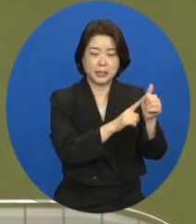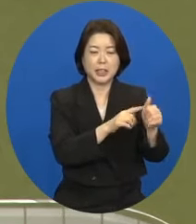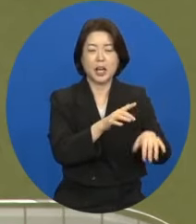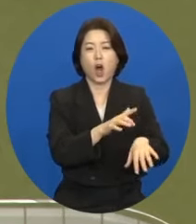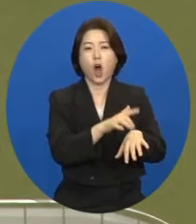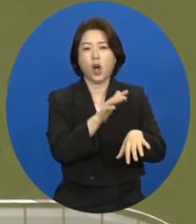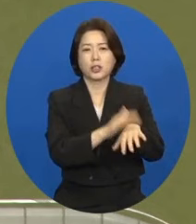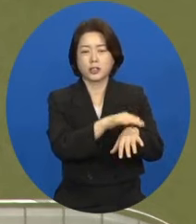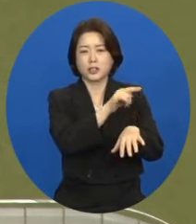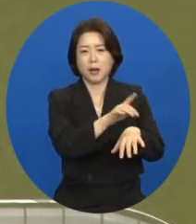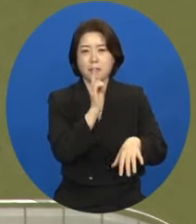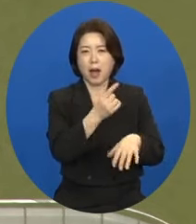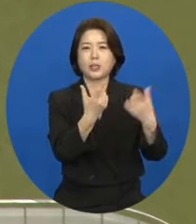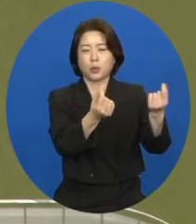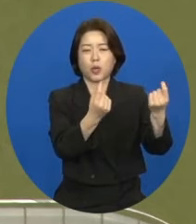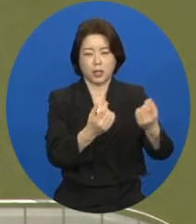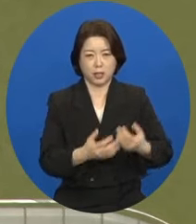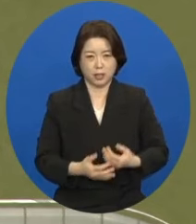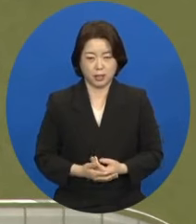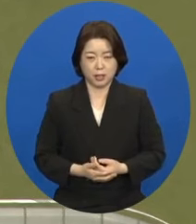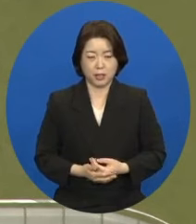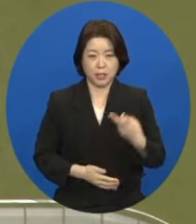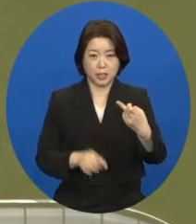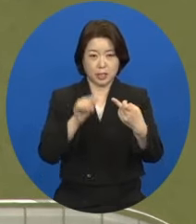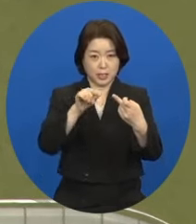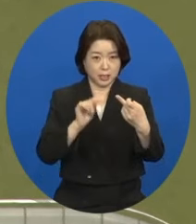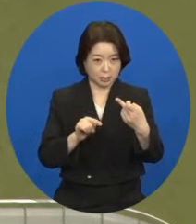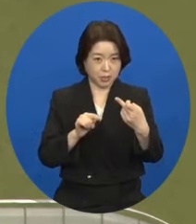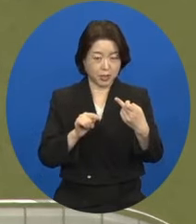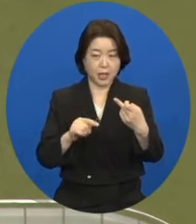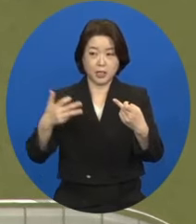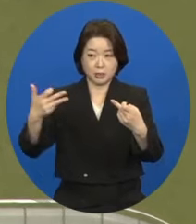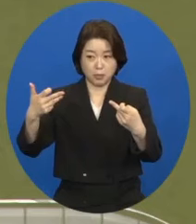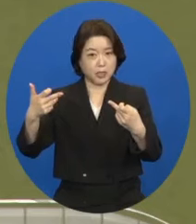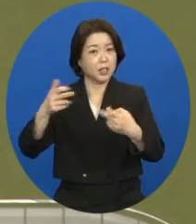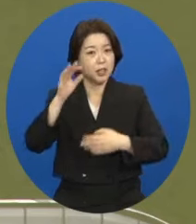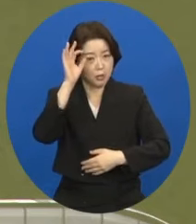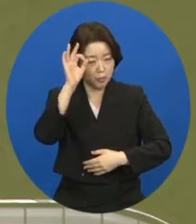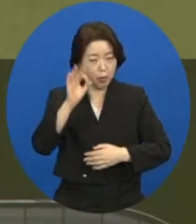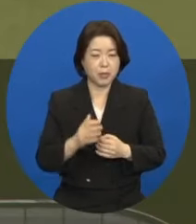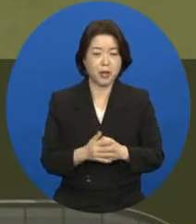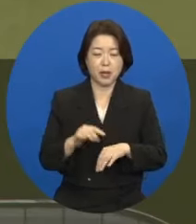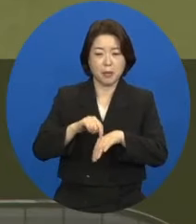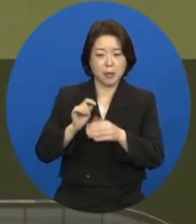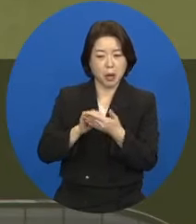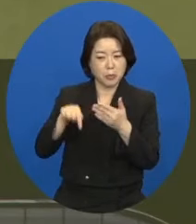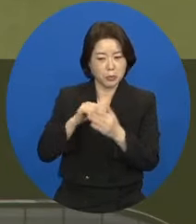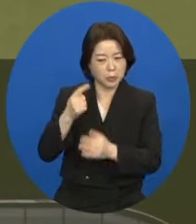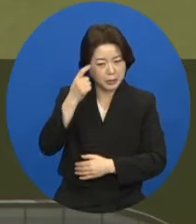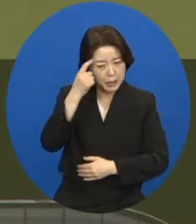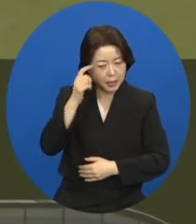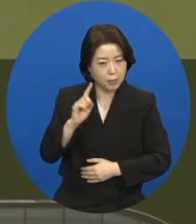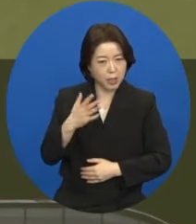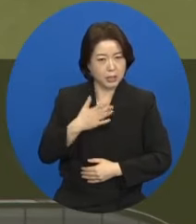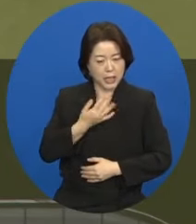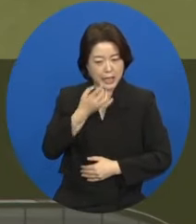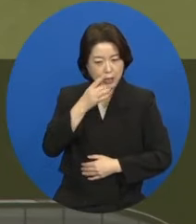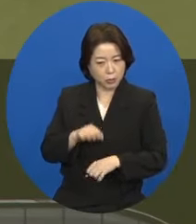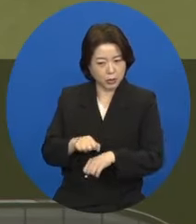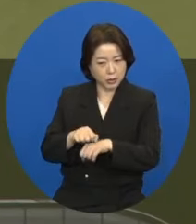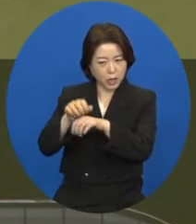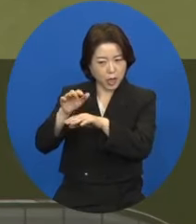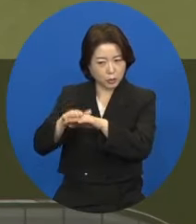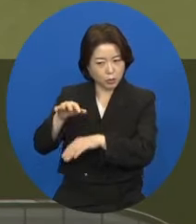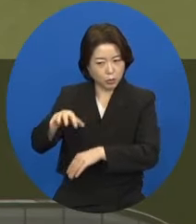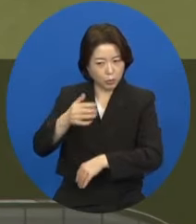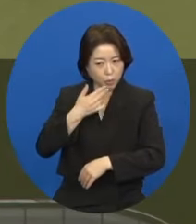화법을 구사합니다. 12장 17절 보십시오. 심중에 생각하여 이르되 내가 곡식 쌓아둘 것이 없으니